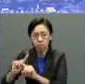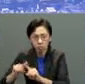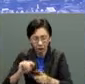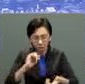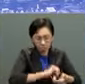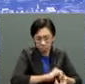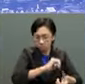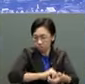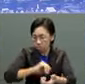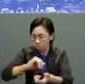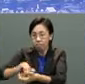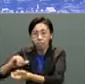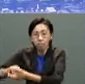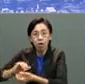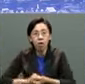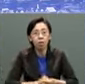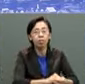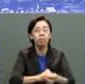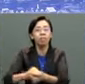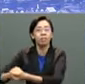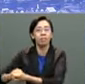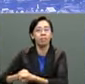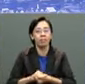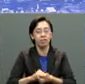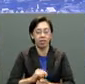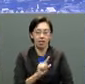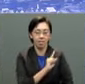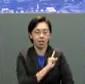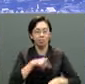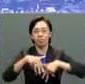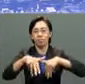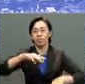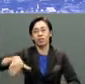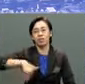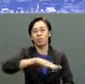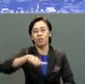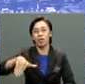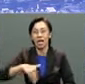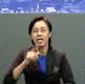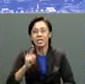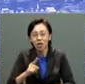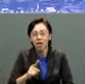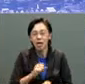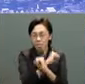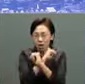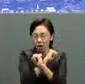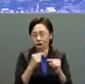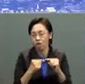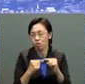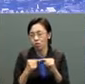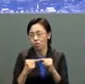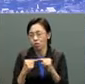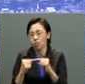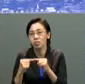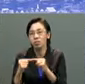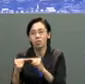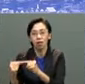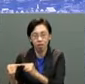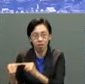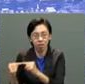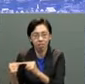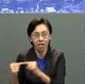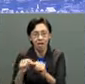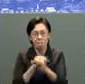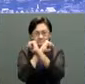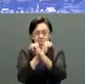มือกันตอนนี้เป็นหน้าที่ของพวกเราทุกคนนะครับที่เราจะต้องประคองสถานการณ์นี้ต่อเนื่องกันไปอีก กาดก็ต้